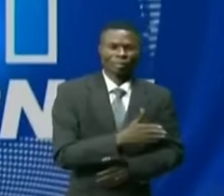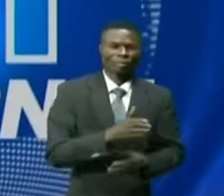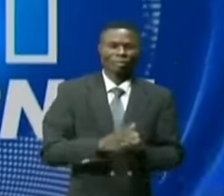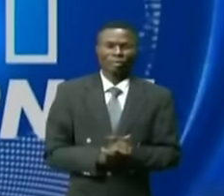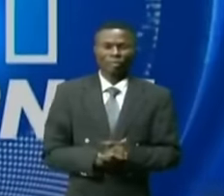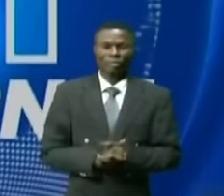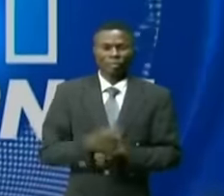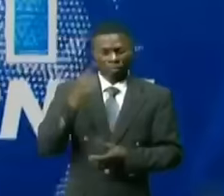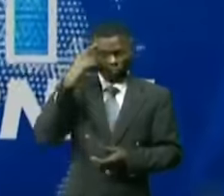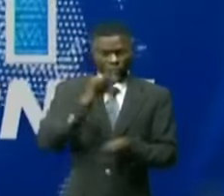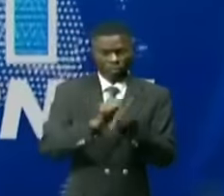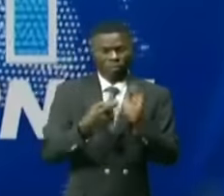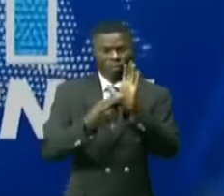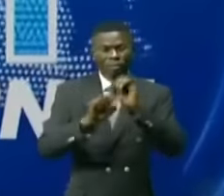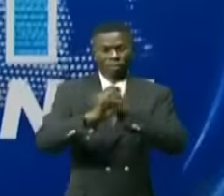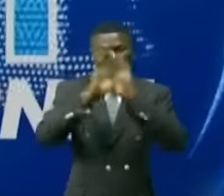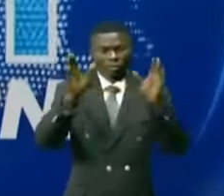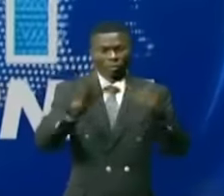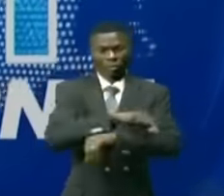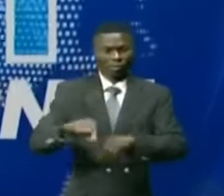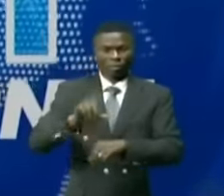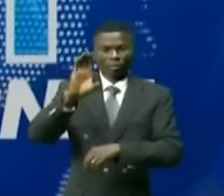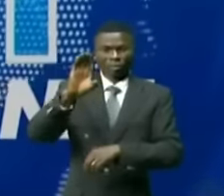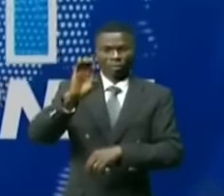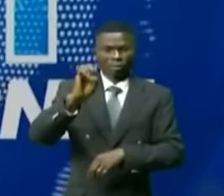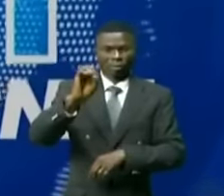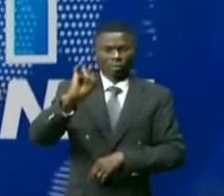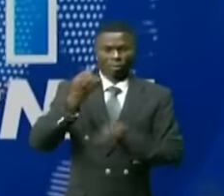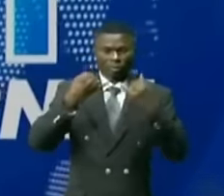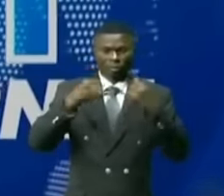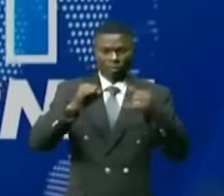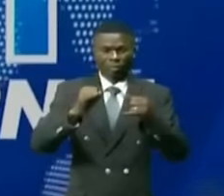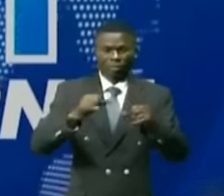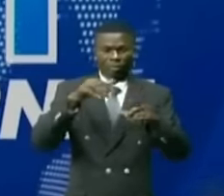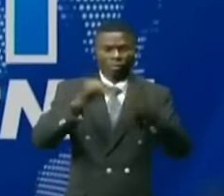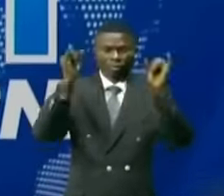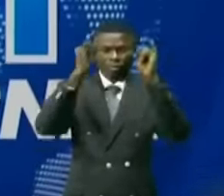développement. En raison de transparence, la CENI compte publier sur le site